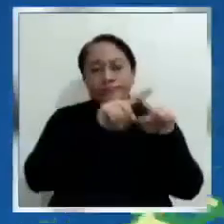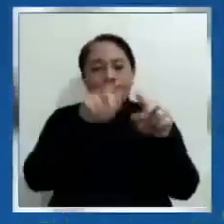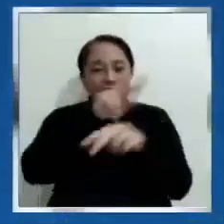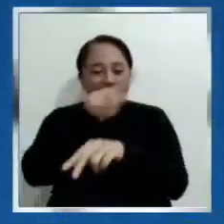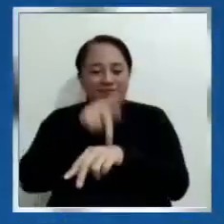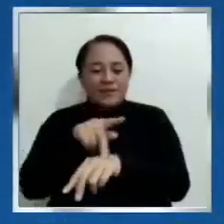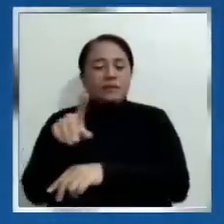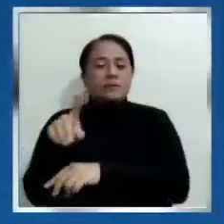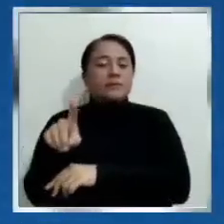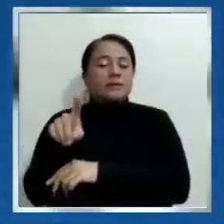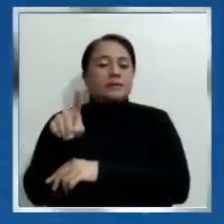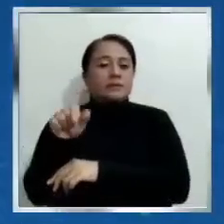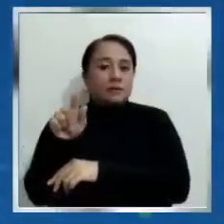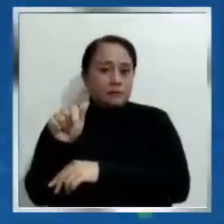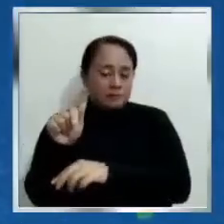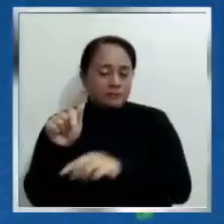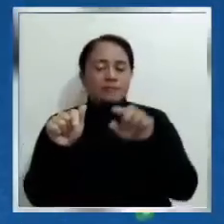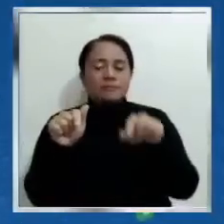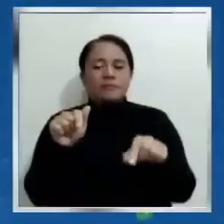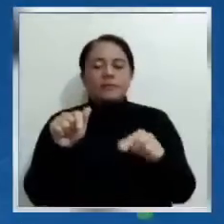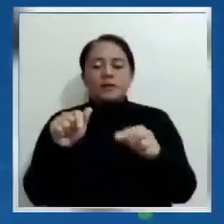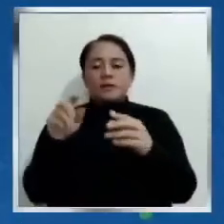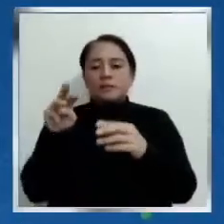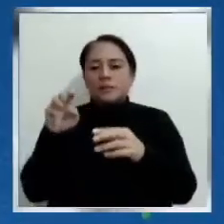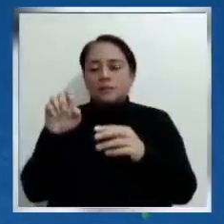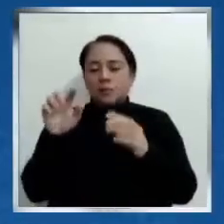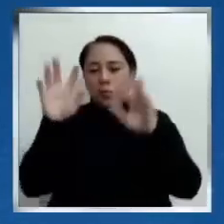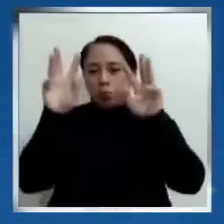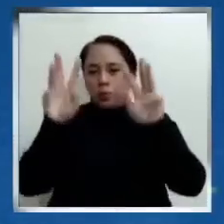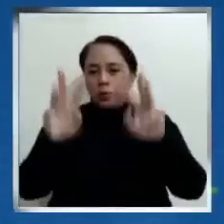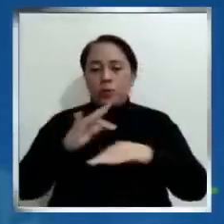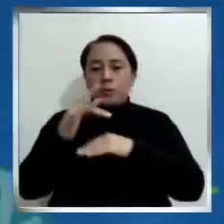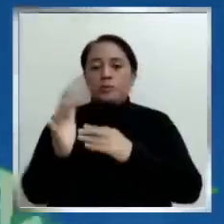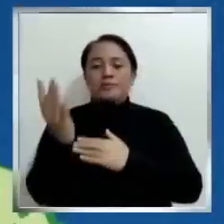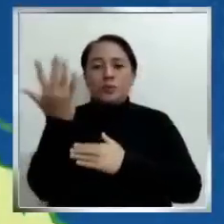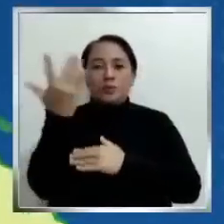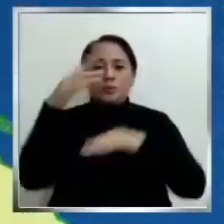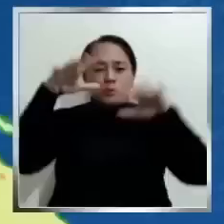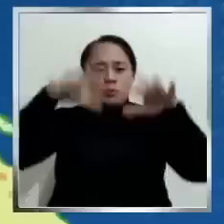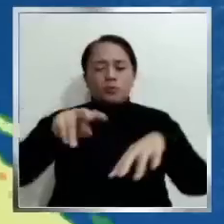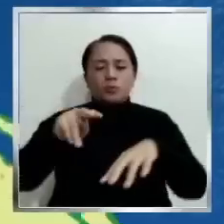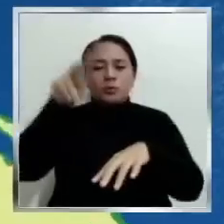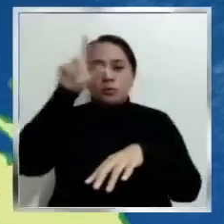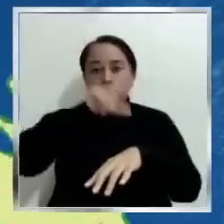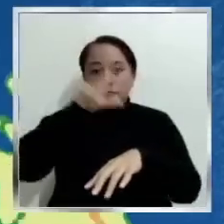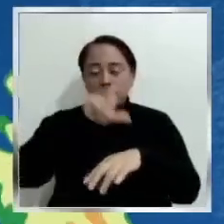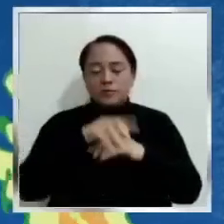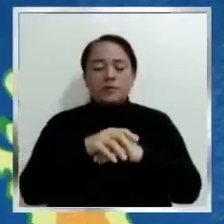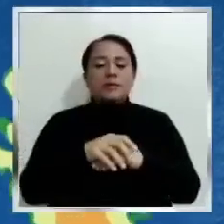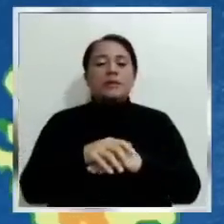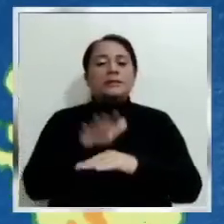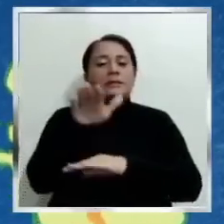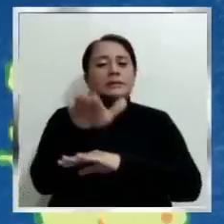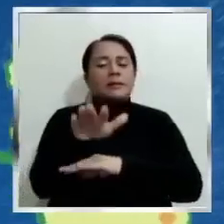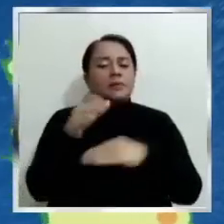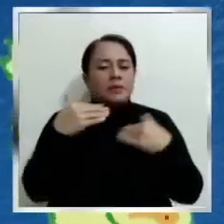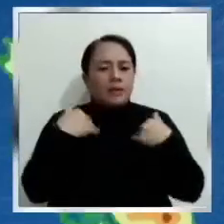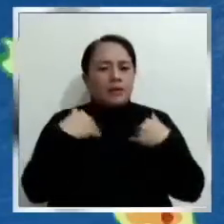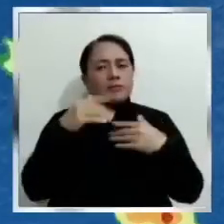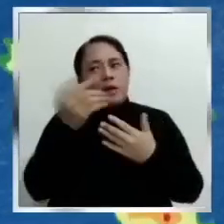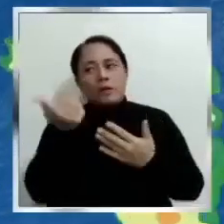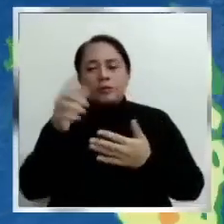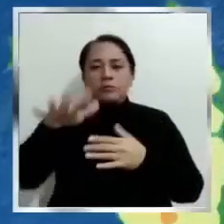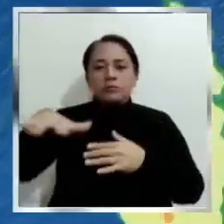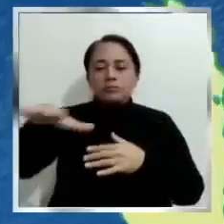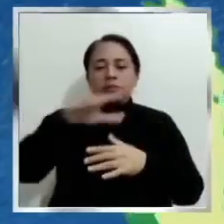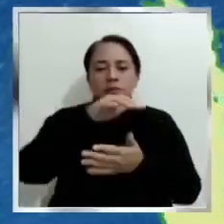Metro Weather, umaga pa lang may ulan na sa Northern Luzon. Pagsapit ng hapon, ulanin din ang ilang lugar sa Central